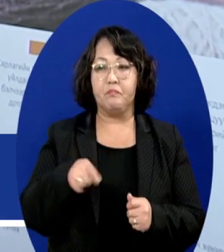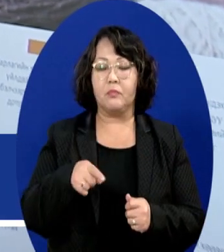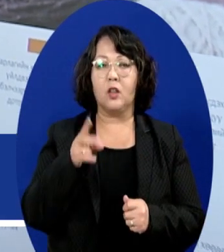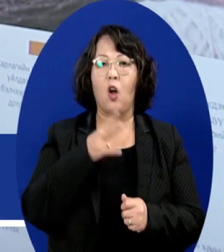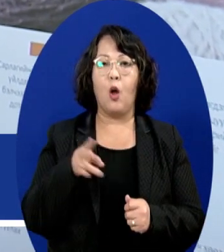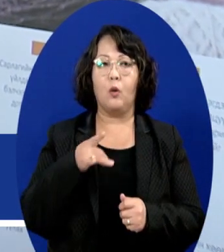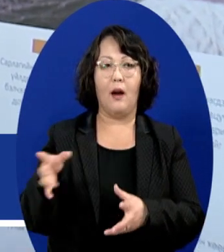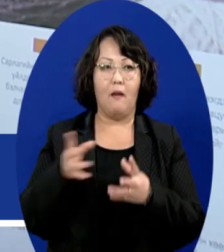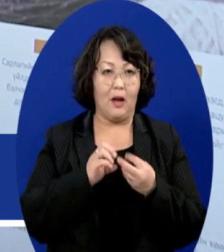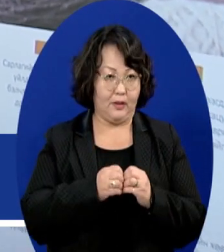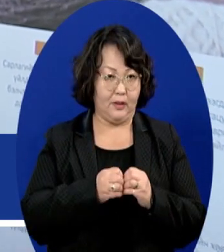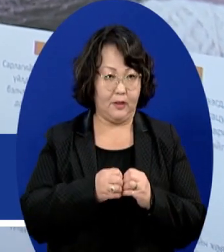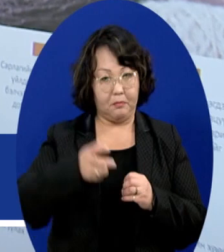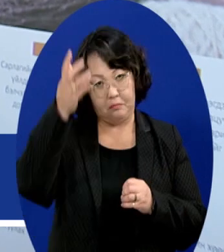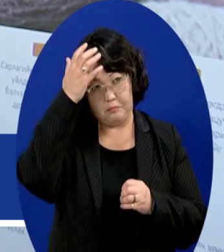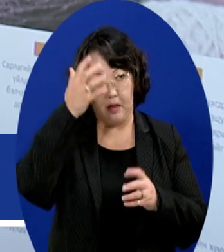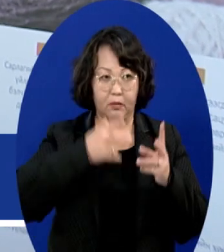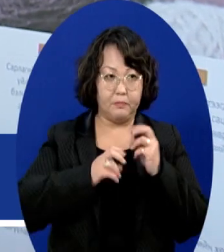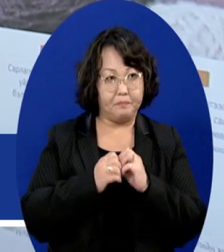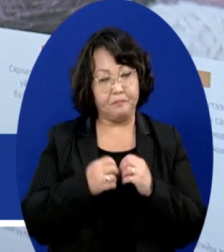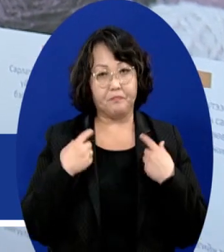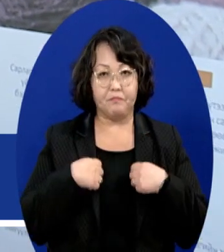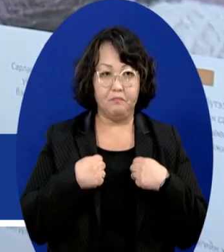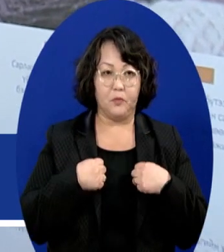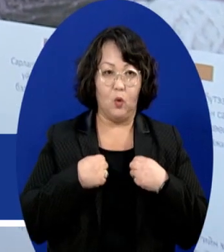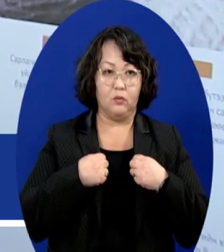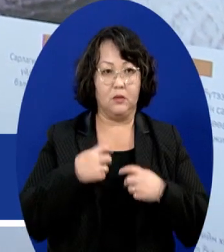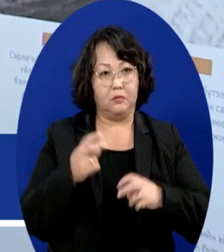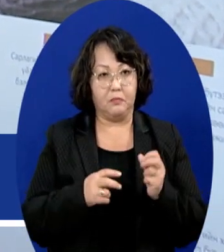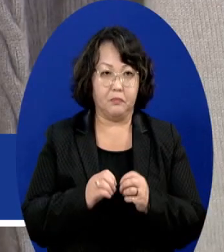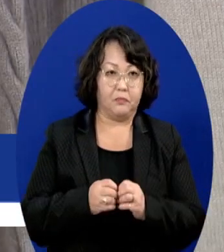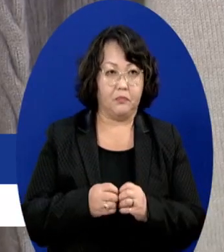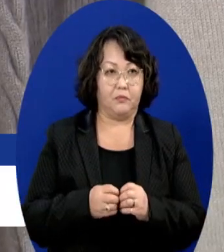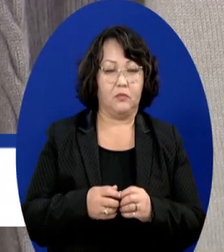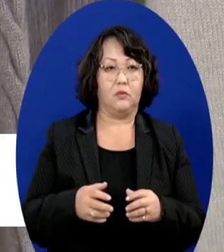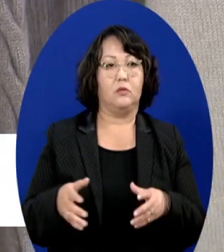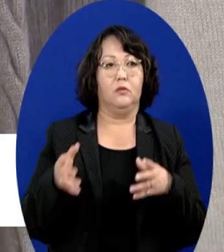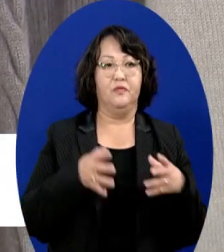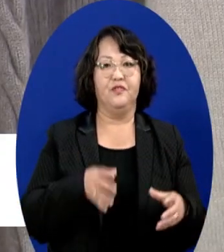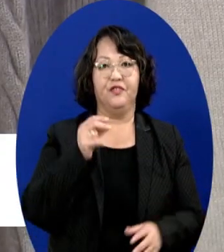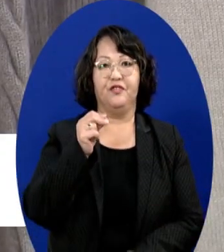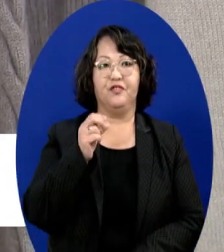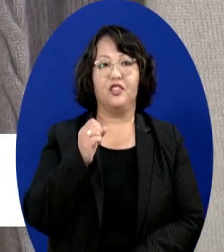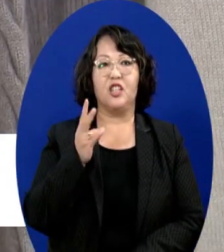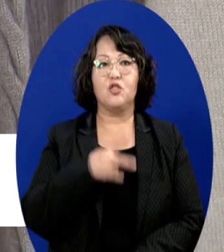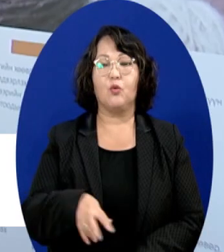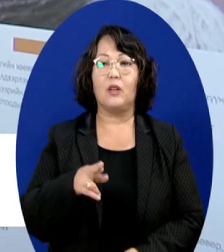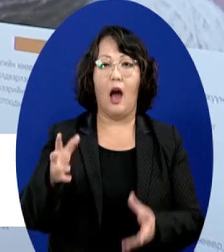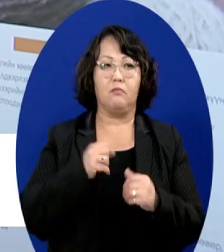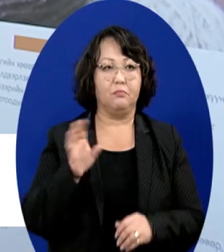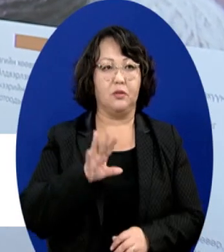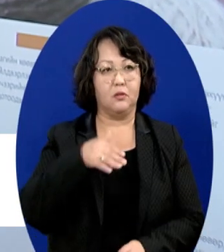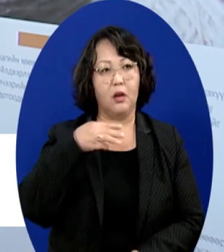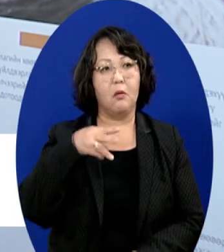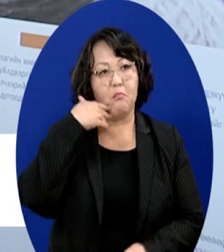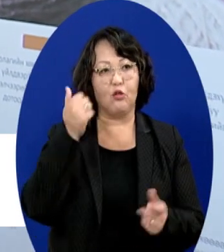эцсийн шатанд анчи бэлэн болсон байна. Энийг бол тодорхой хэмжээний шалгуур давж гарч ирж байгаа. Энэ бол зөвхөн чэнжин гараар дамжсан биш. Малчтынхаа ноолрыг бол биднес горшоо